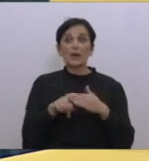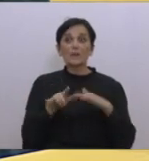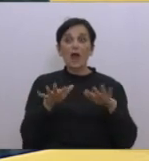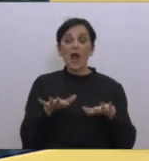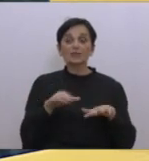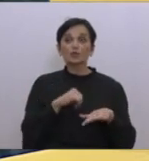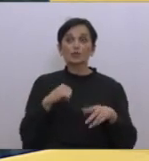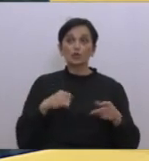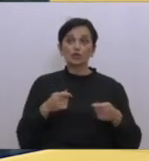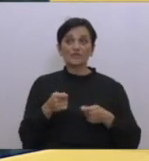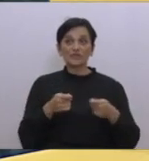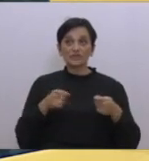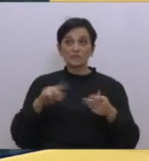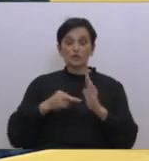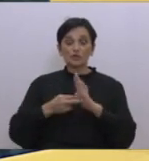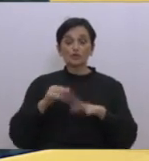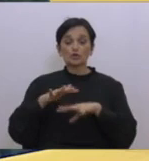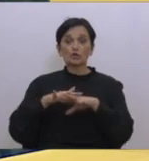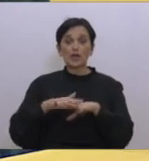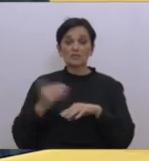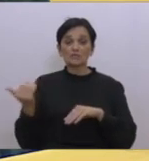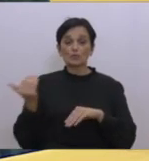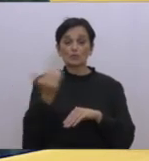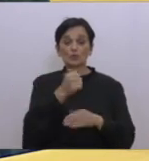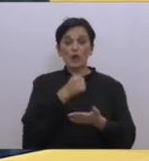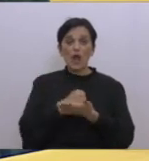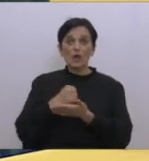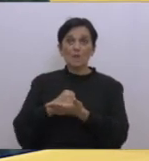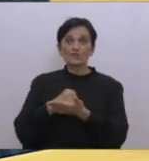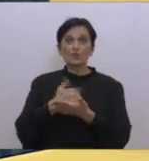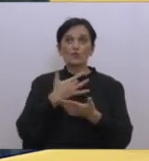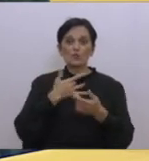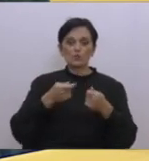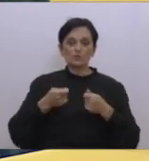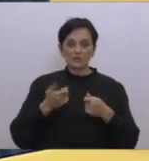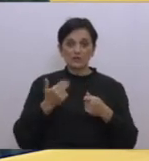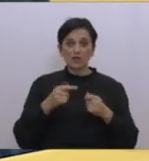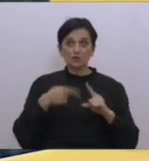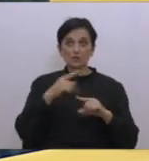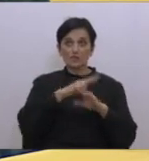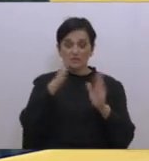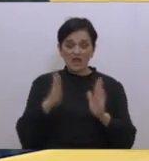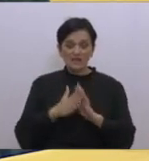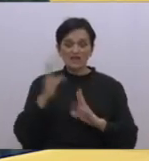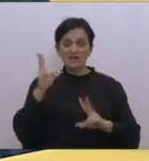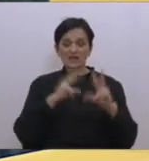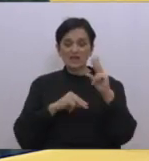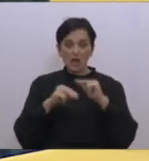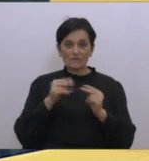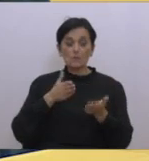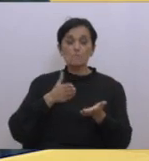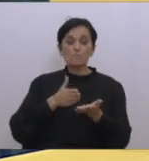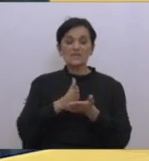ადგილობრივი თვითმმართველობა შესაბამის ბიუჯეტებს ამტკიცებს მუნიციპალიტეტებისთვის და ასე შემდეგ, აი ამ ყველაფრის გათვალისწინებით მიზანშეწონილი